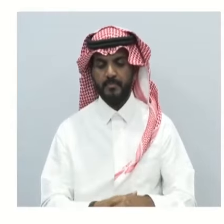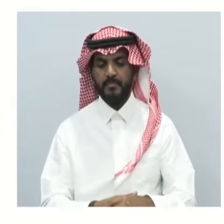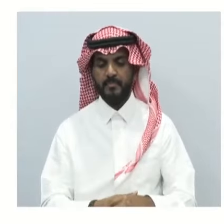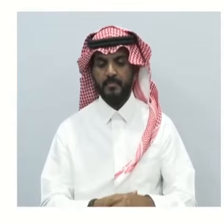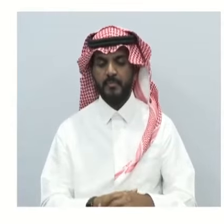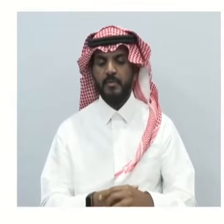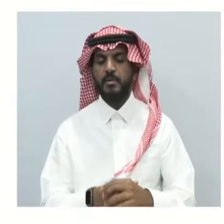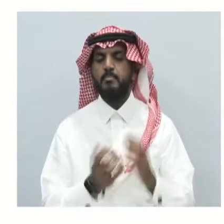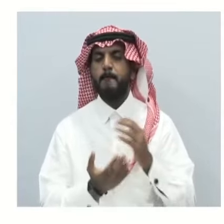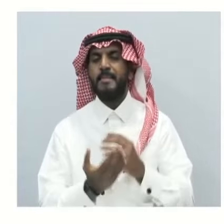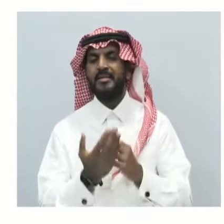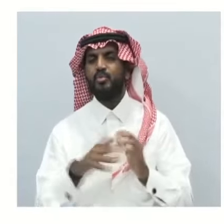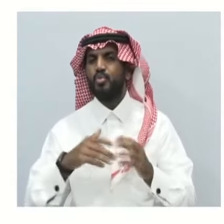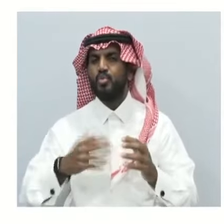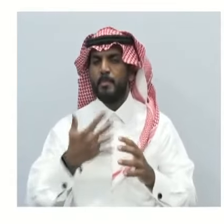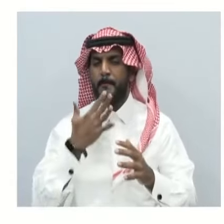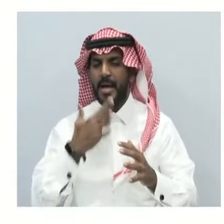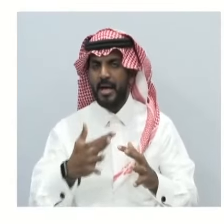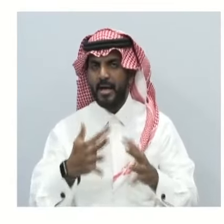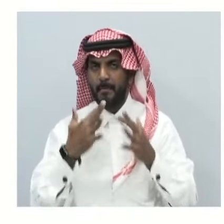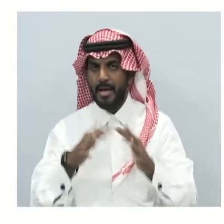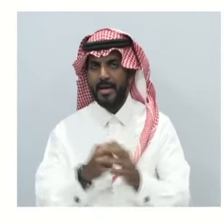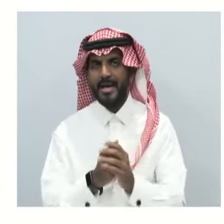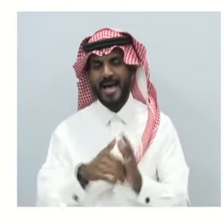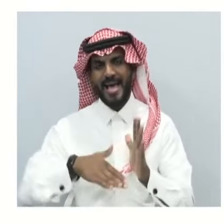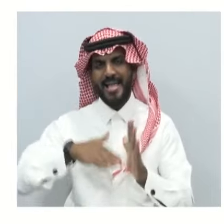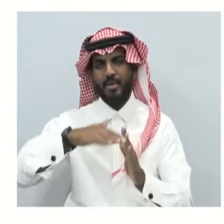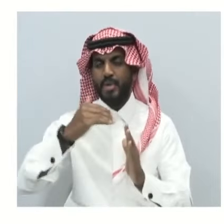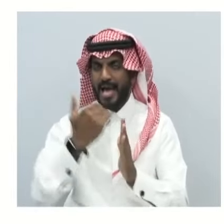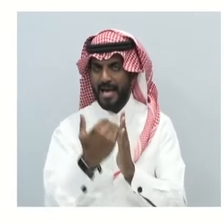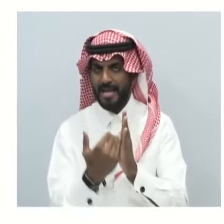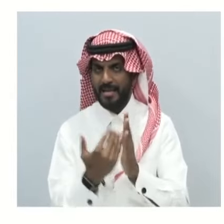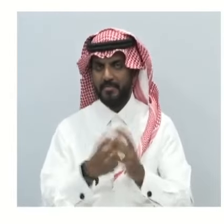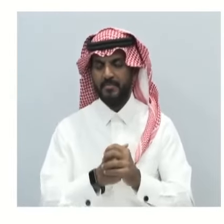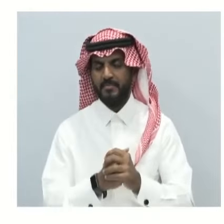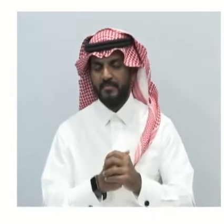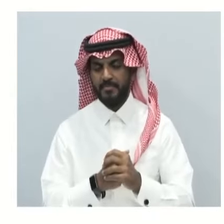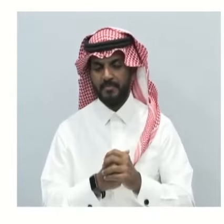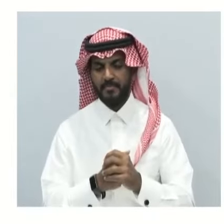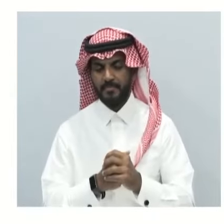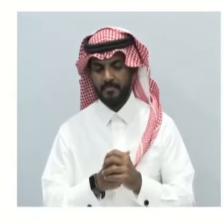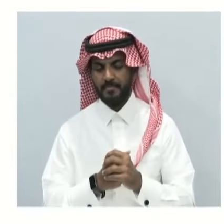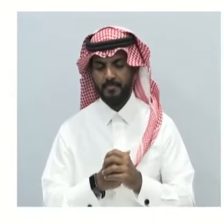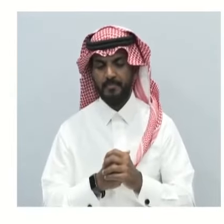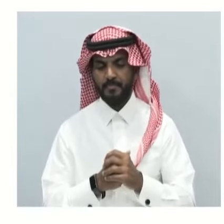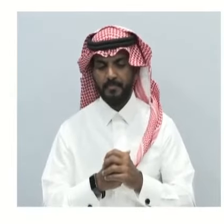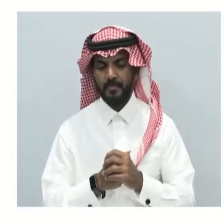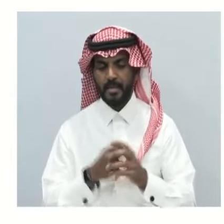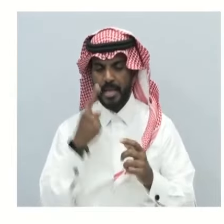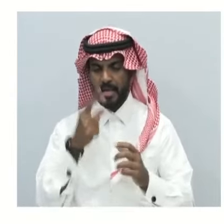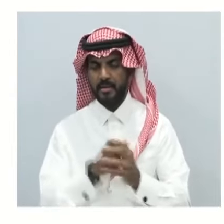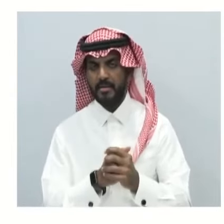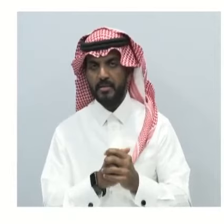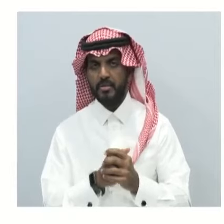يكون مستوى الماء اقل ارتفاعا مستوى ذلك المد يكون اقل ارتفاعا لاحظ كميه